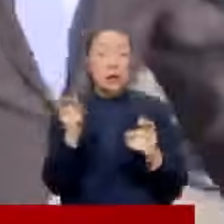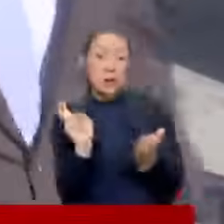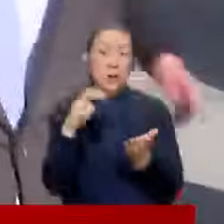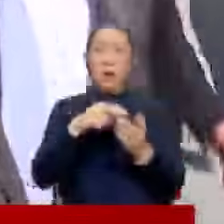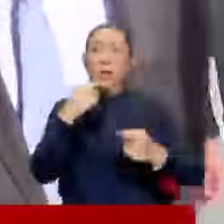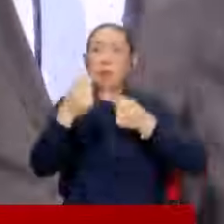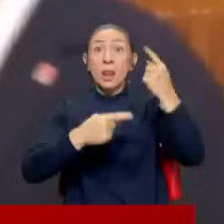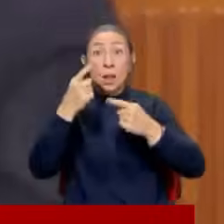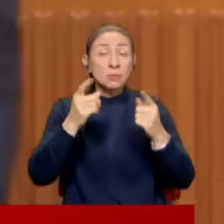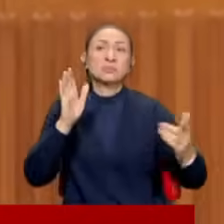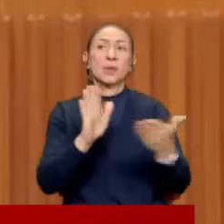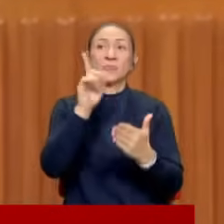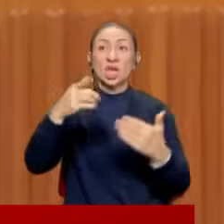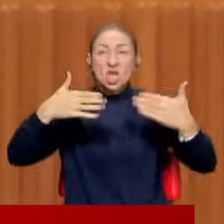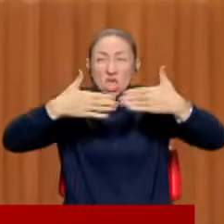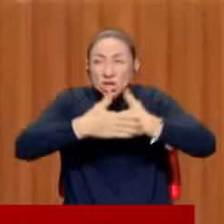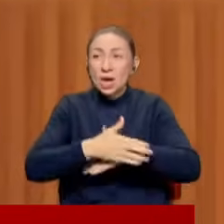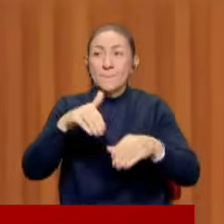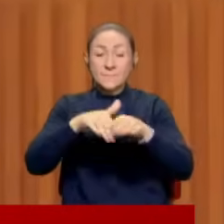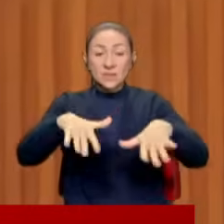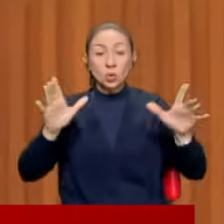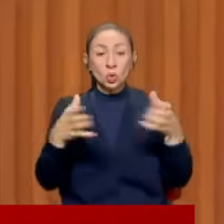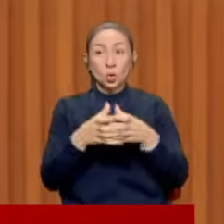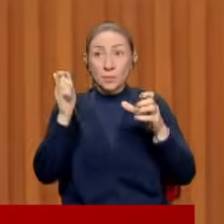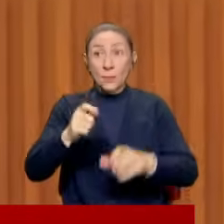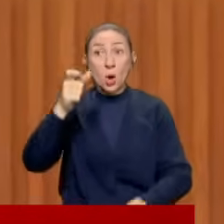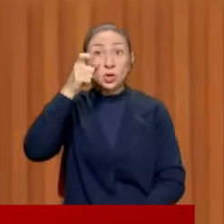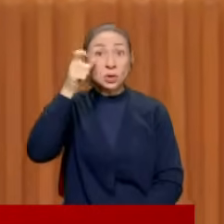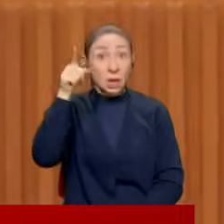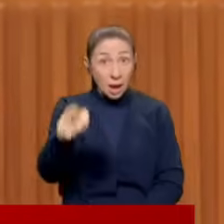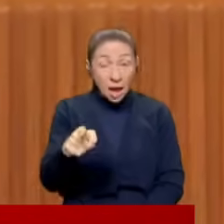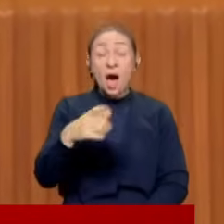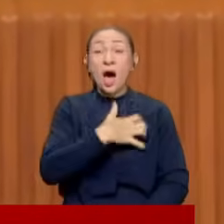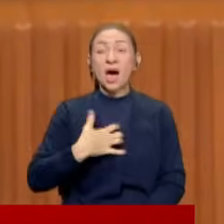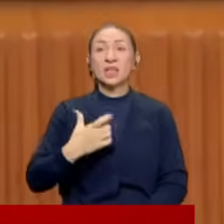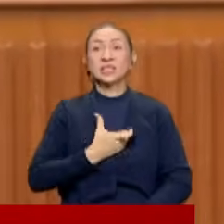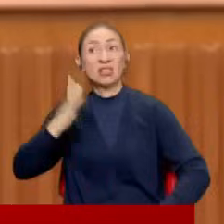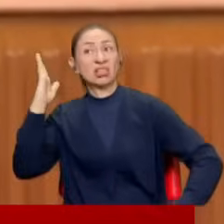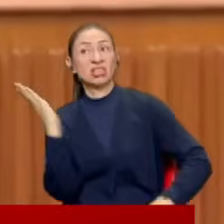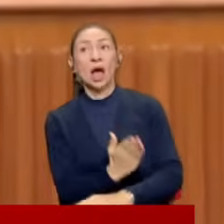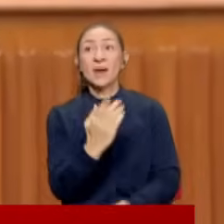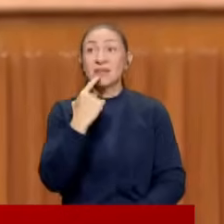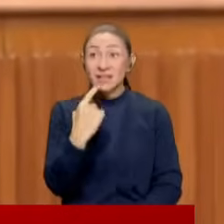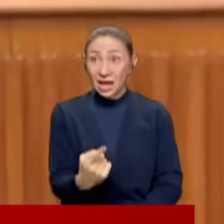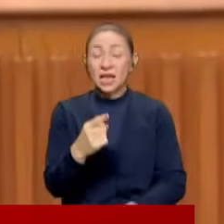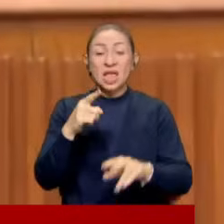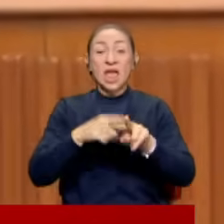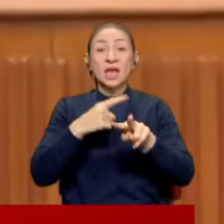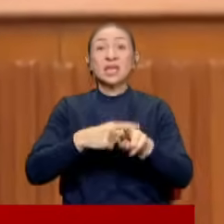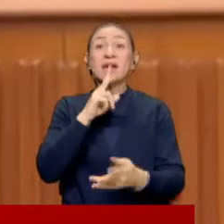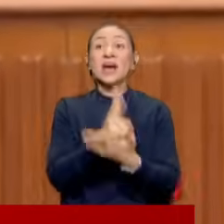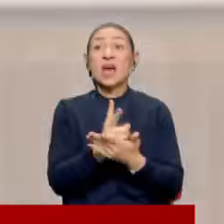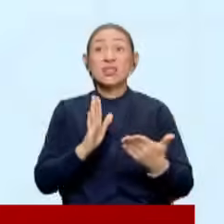tepkilerini gösterdiler gece yarısı mecliste grubunu toplayan Özgür Özel ise anayasal darbe diye nitelendirilen Yargıtay